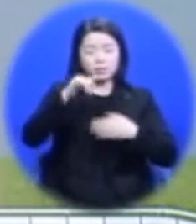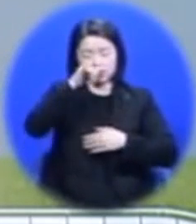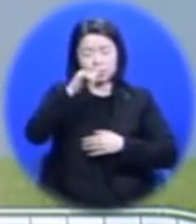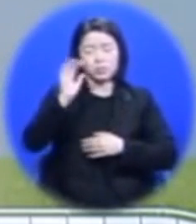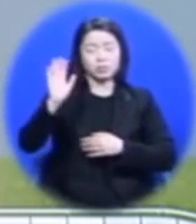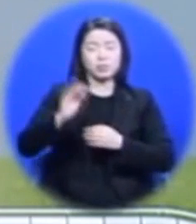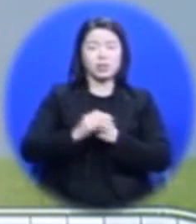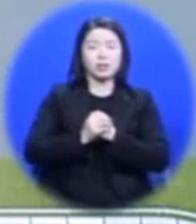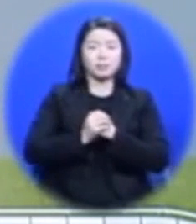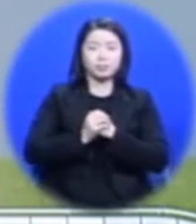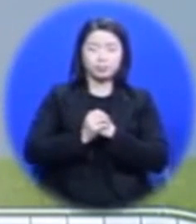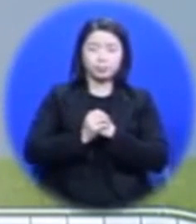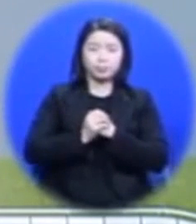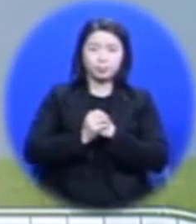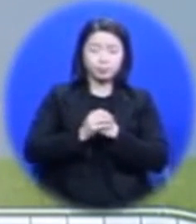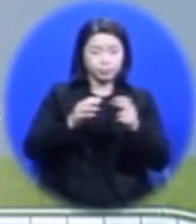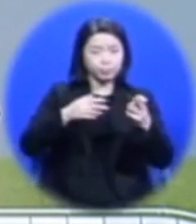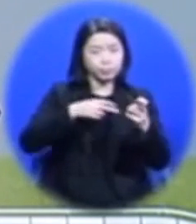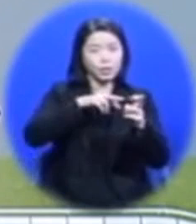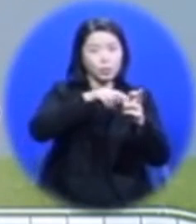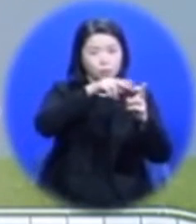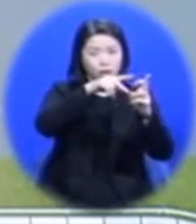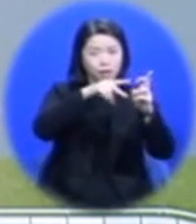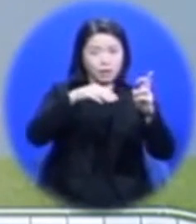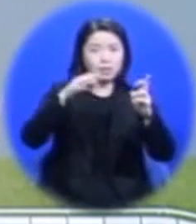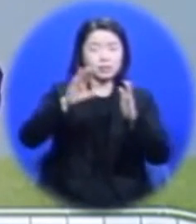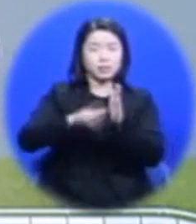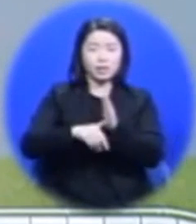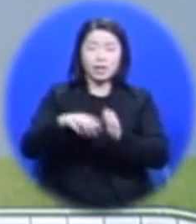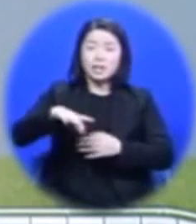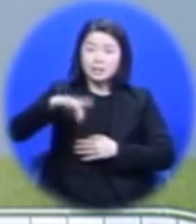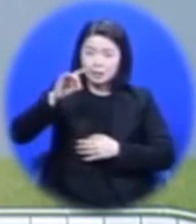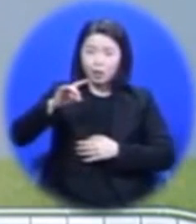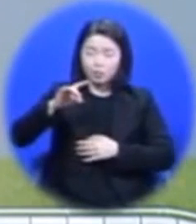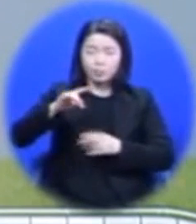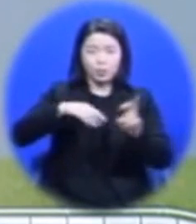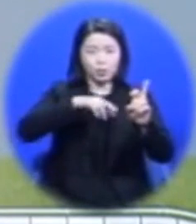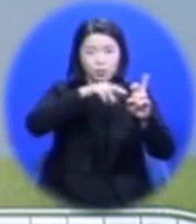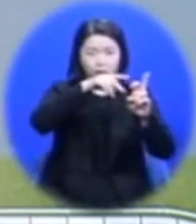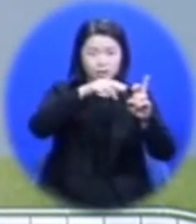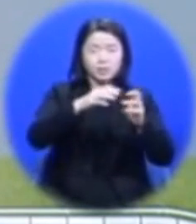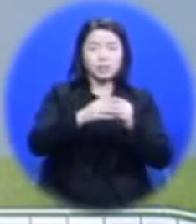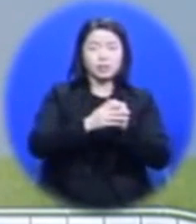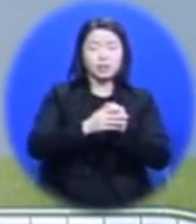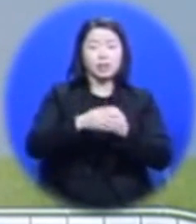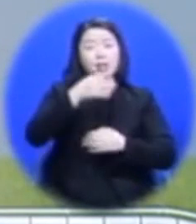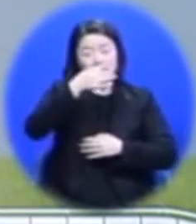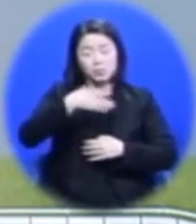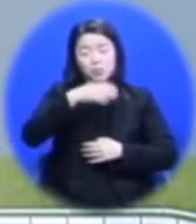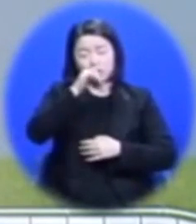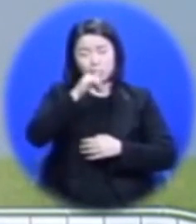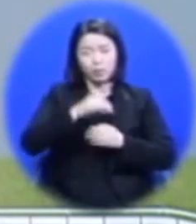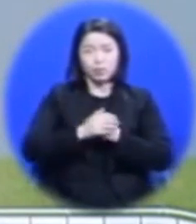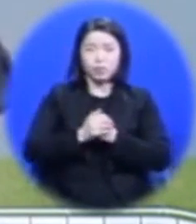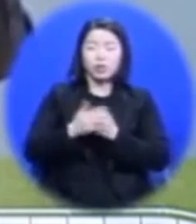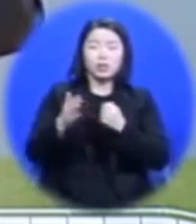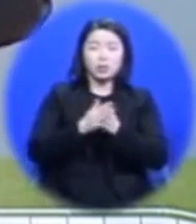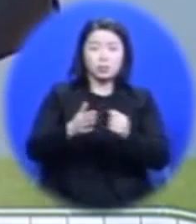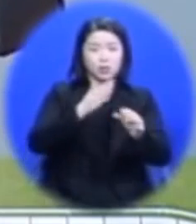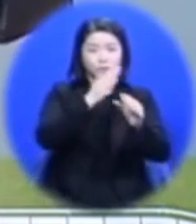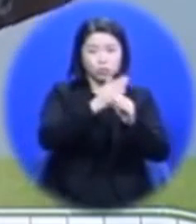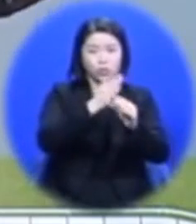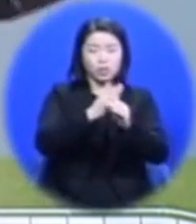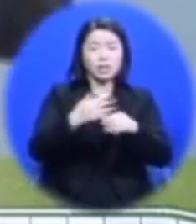올라갔죠. 올라가면서 처음 올라가는 산인데 꽤 힘이 들더라고요. 그래서 중간에 몇